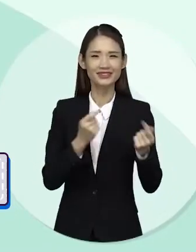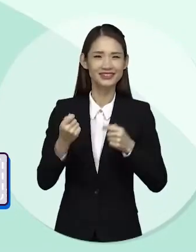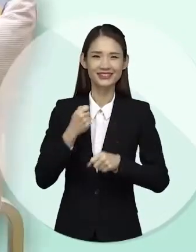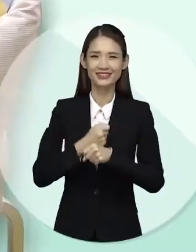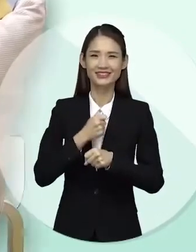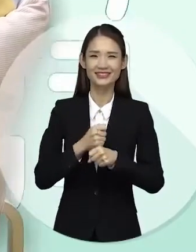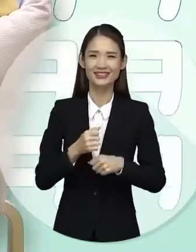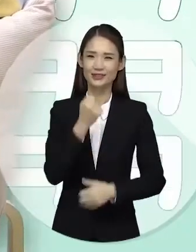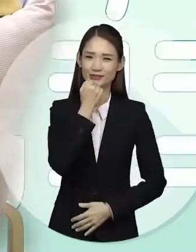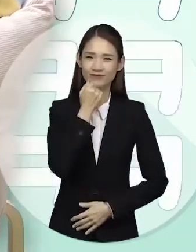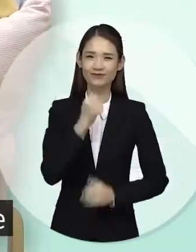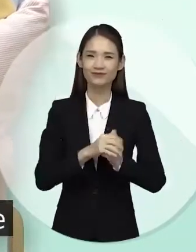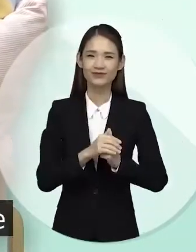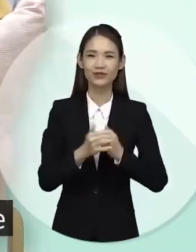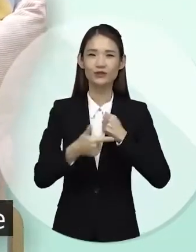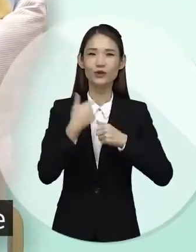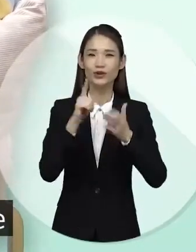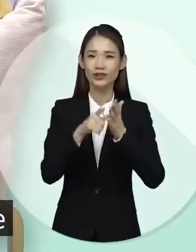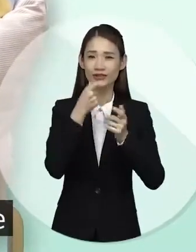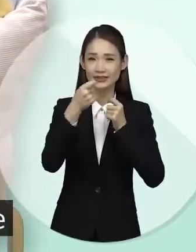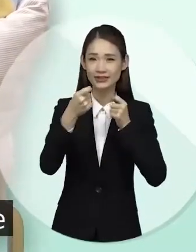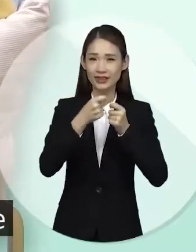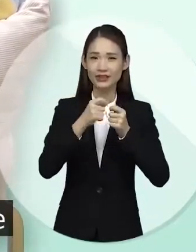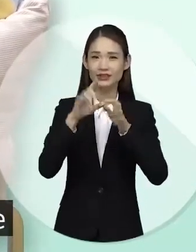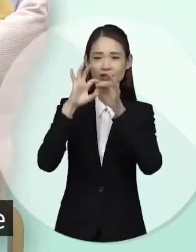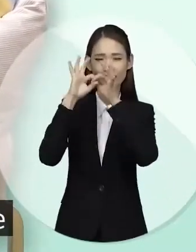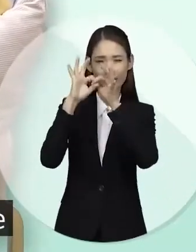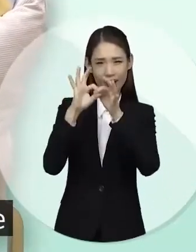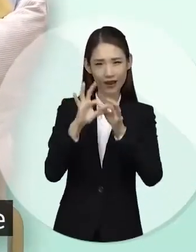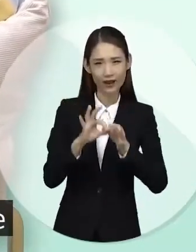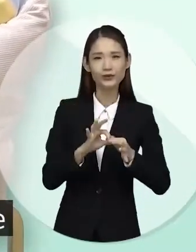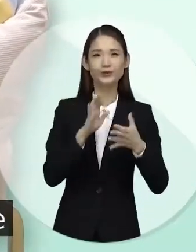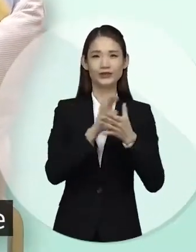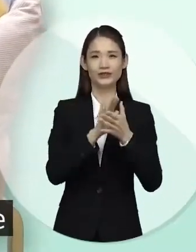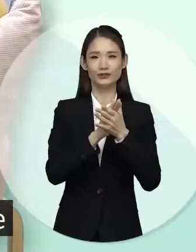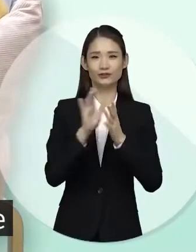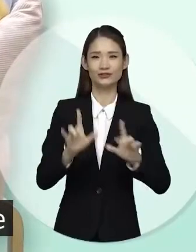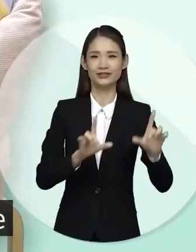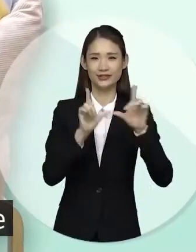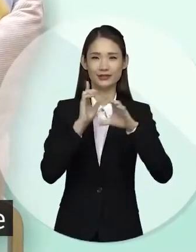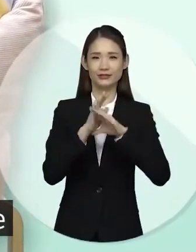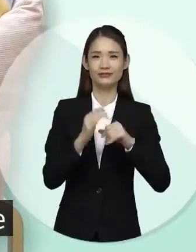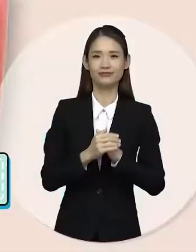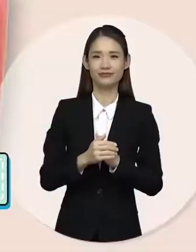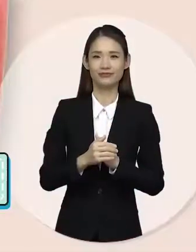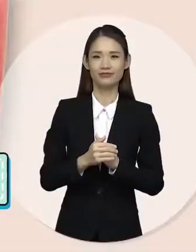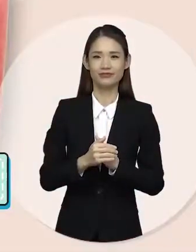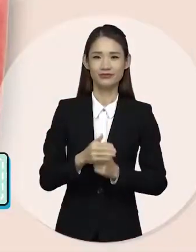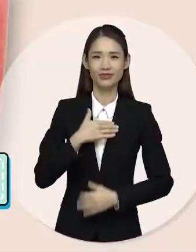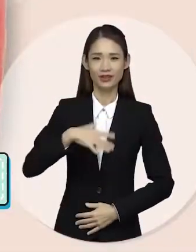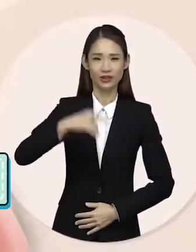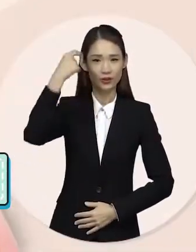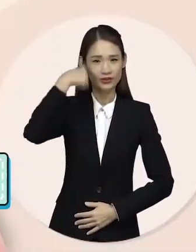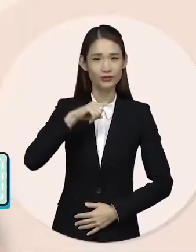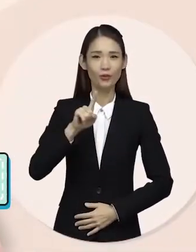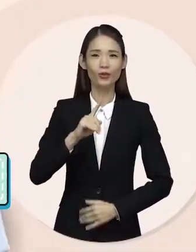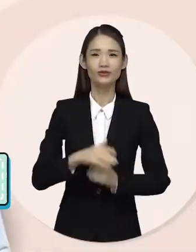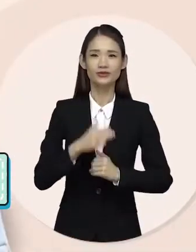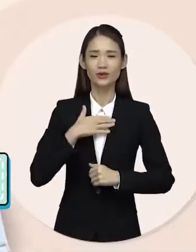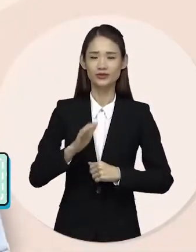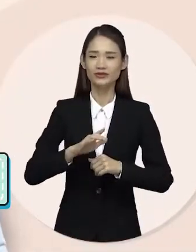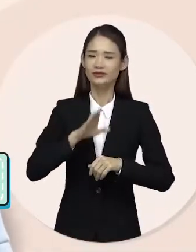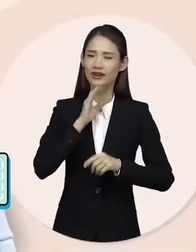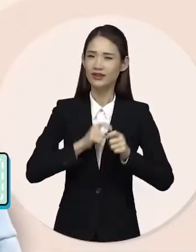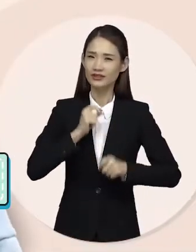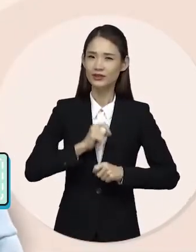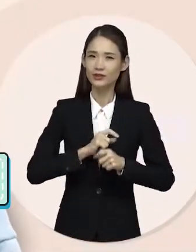말았어요. 그때 이제 친구였다가 이제 쭉 그때부터 계속 친구로 맞아요. 지내고 있어요. 첫인상 넌 어땠어?